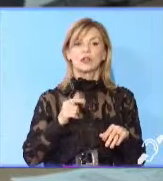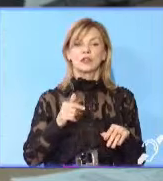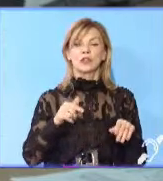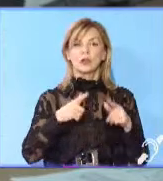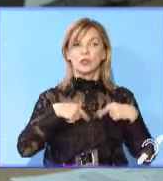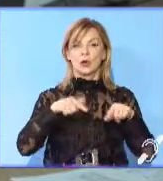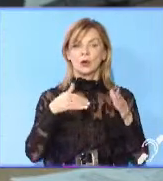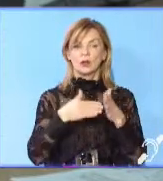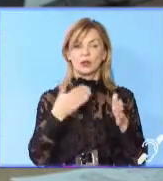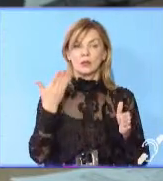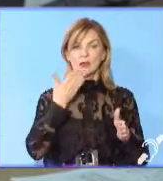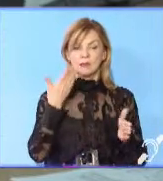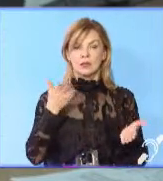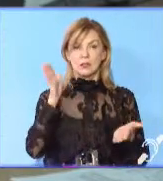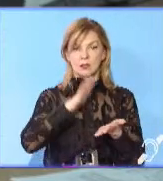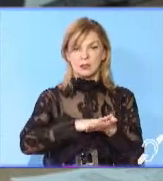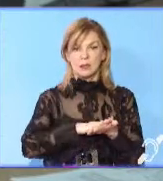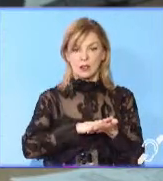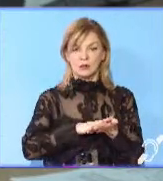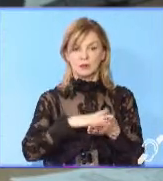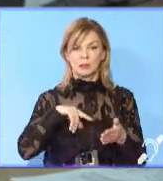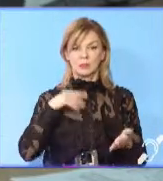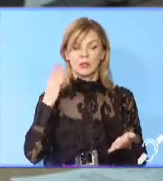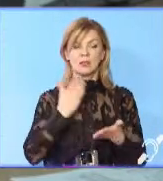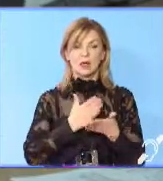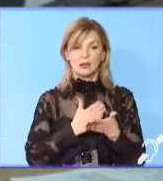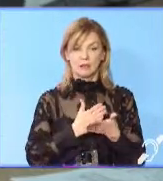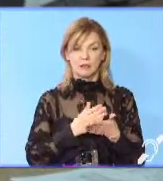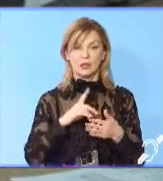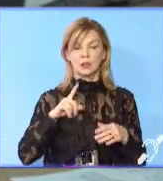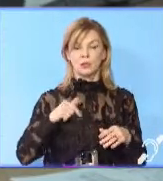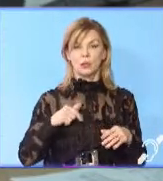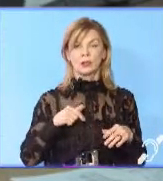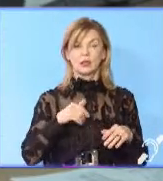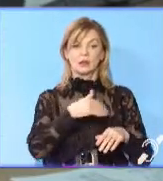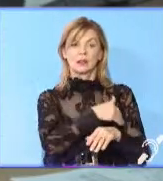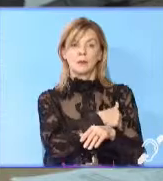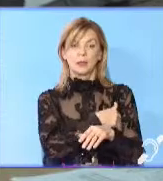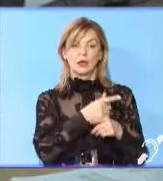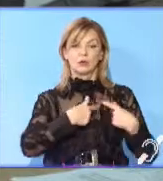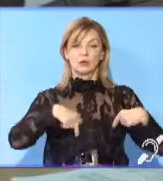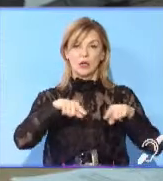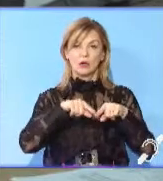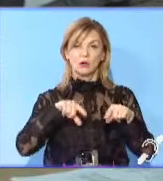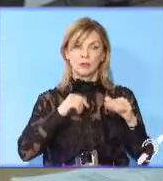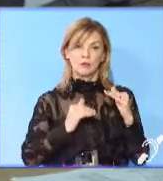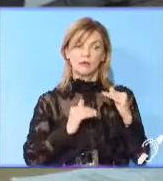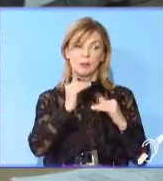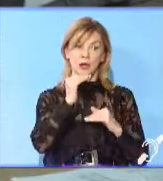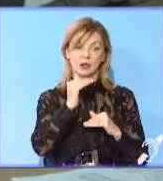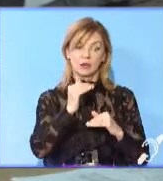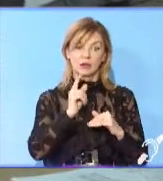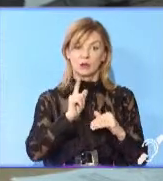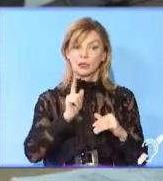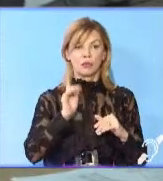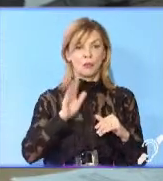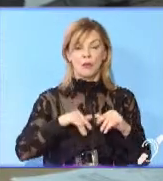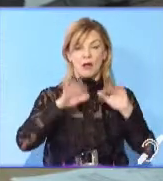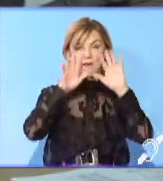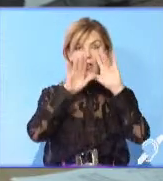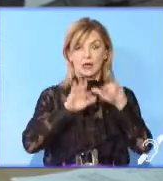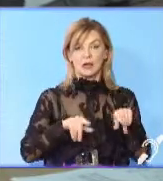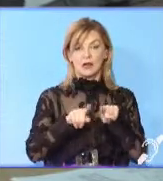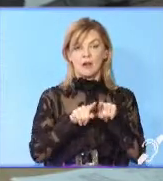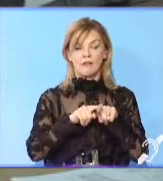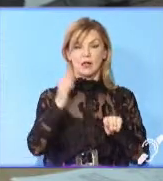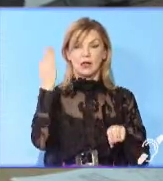trebuie să învățăm să ne adaptăm. Este adevărat. Poate că temperatura la noi va fi mai ridicată. Nu vom mai avea iernile care